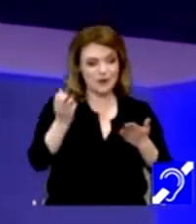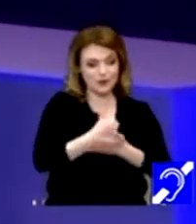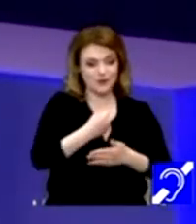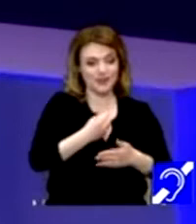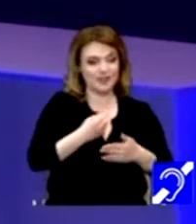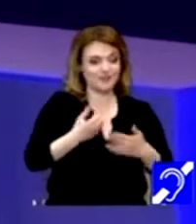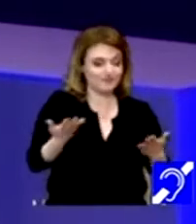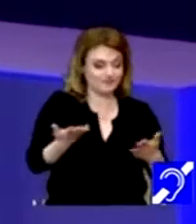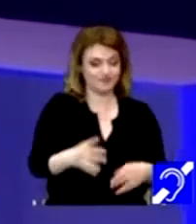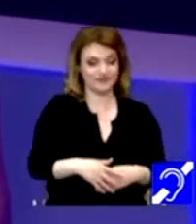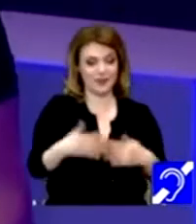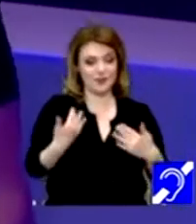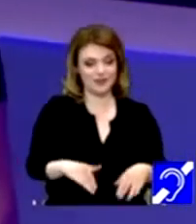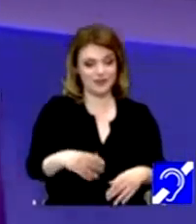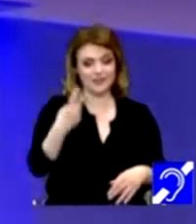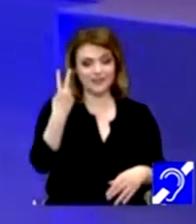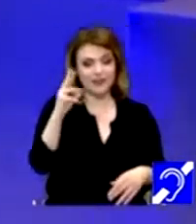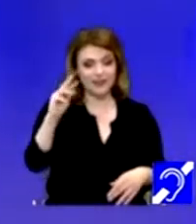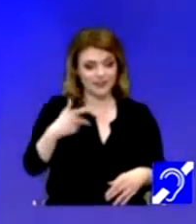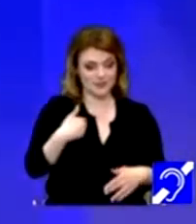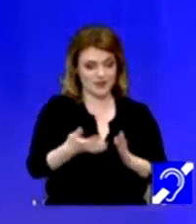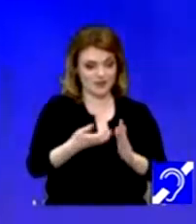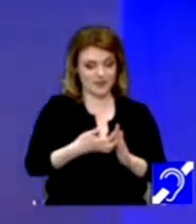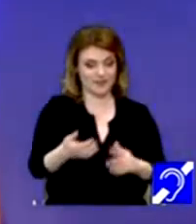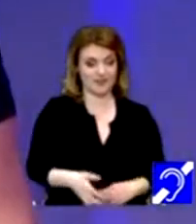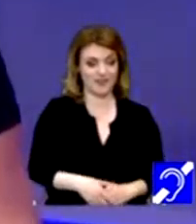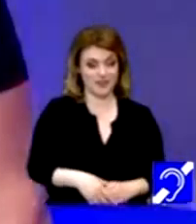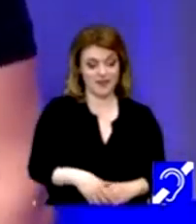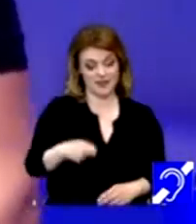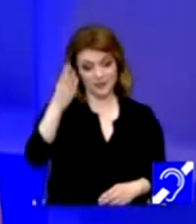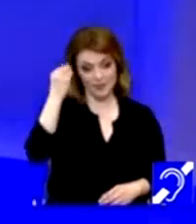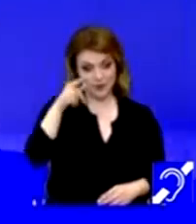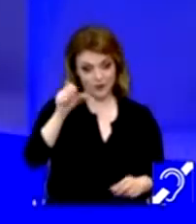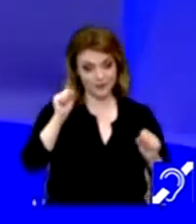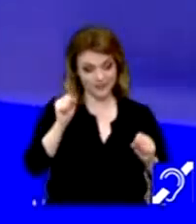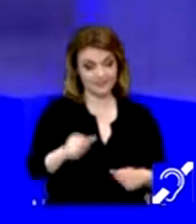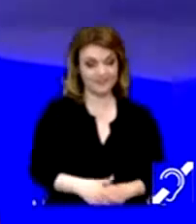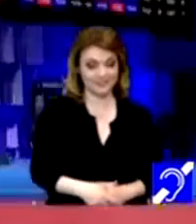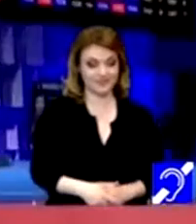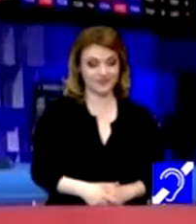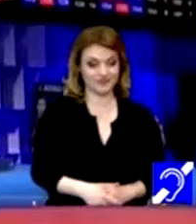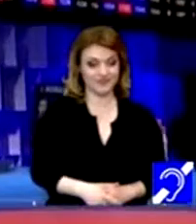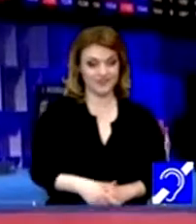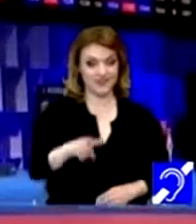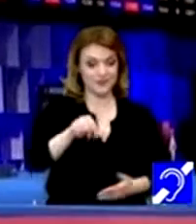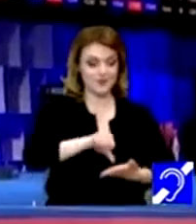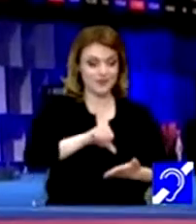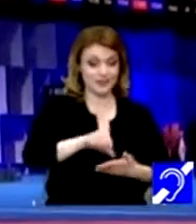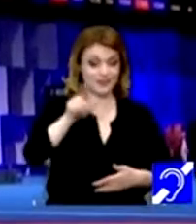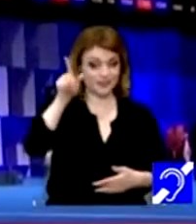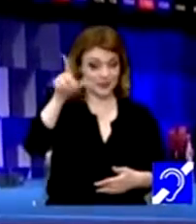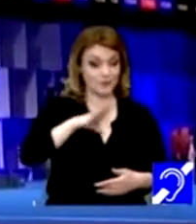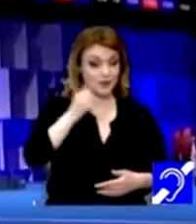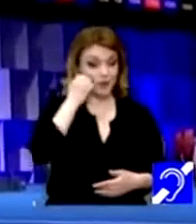kg să iau medalia de aur. Marin Robu este al doilea halterofil din Republica Moldova care a urcat pe podium la competiția de la